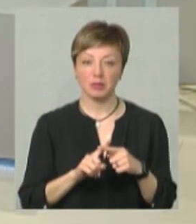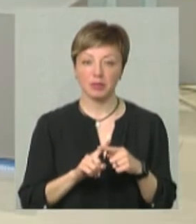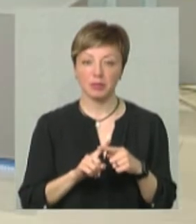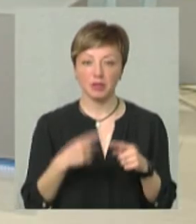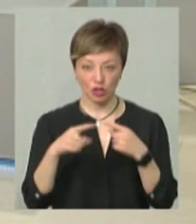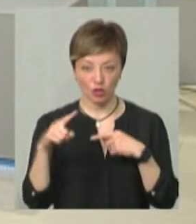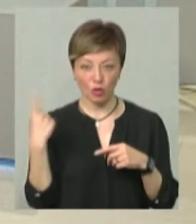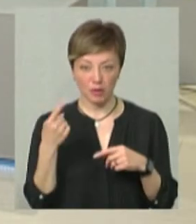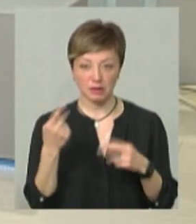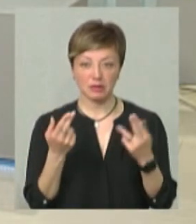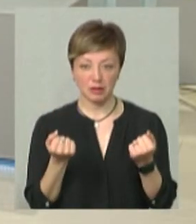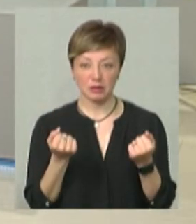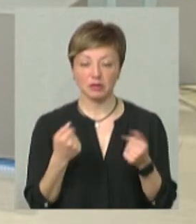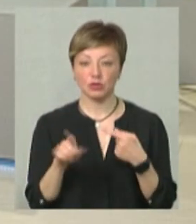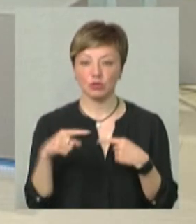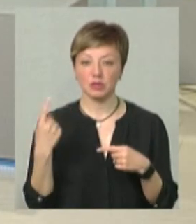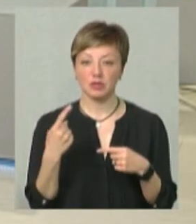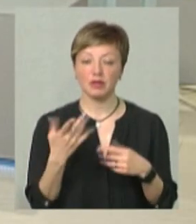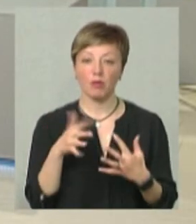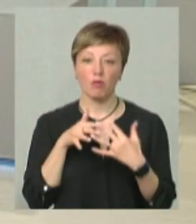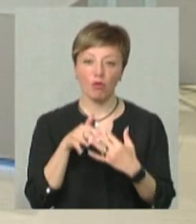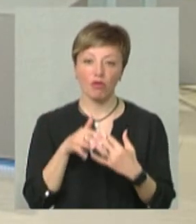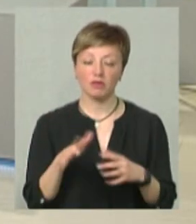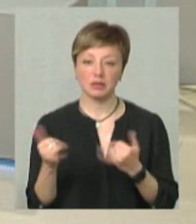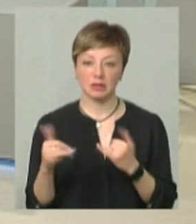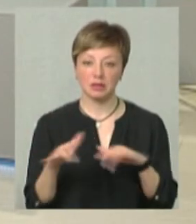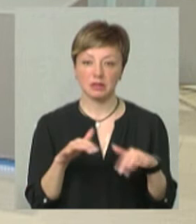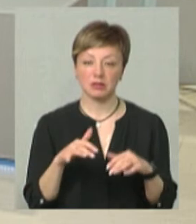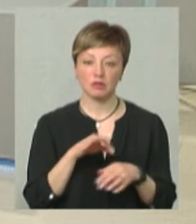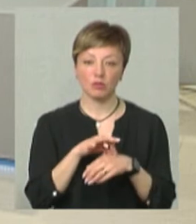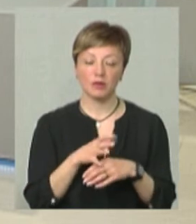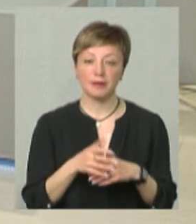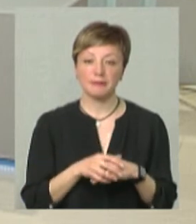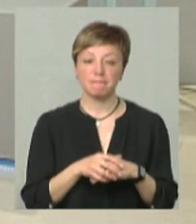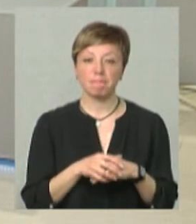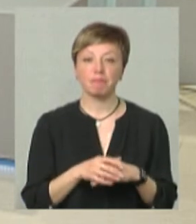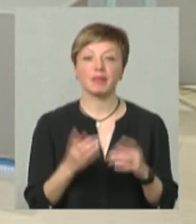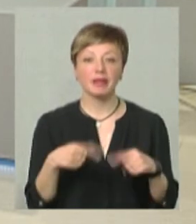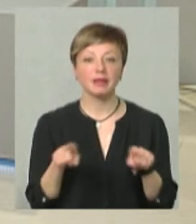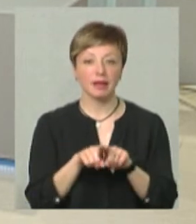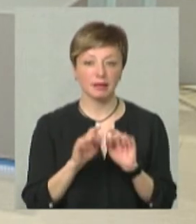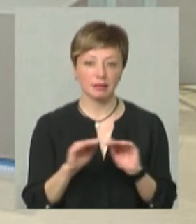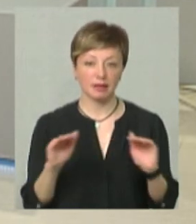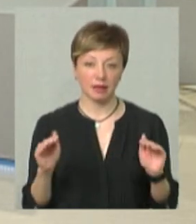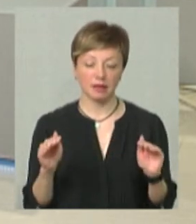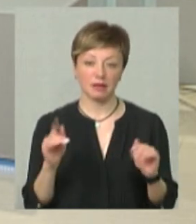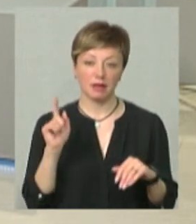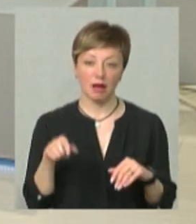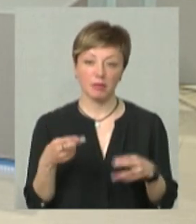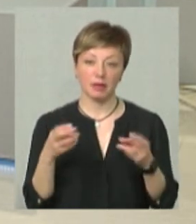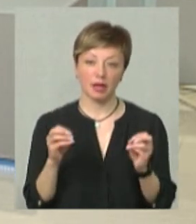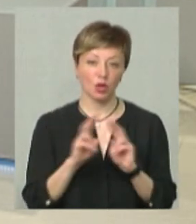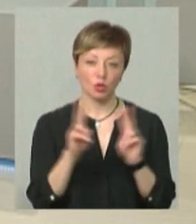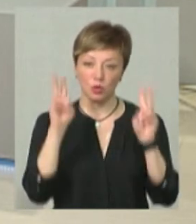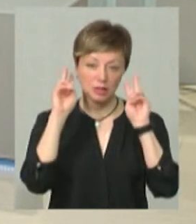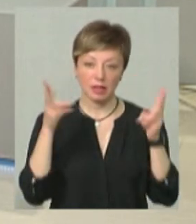інших областей? Це з інших областей, там, де ведуться бойові дії, саме ось таких дітей, так? Там, де